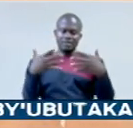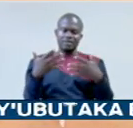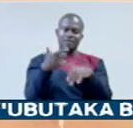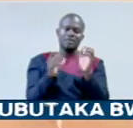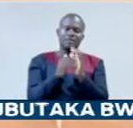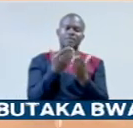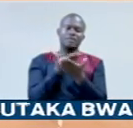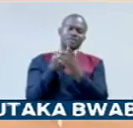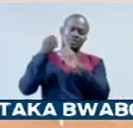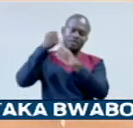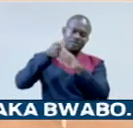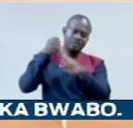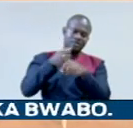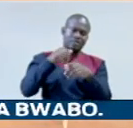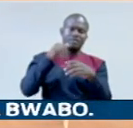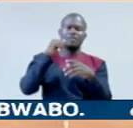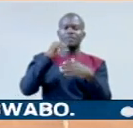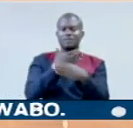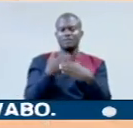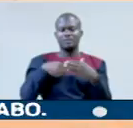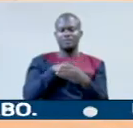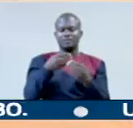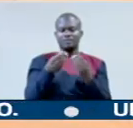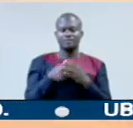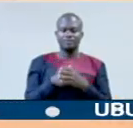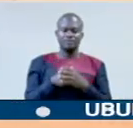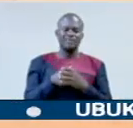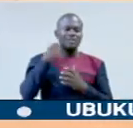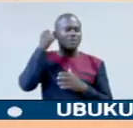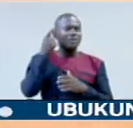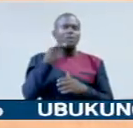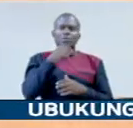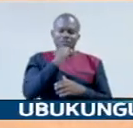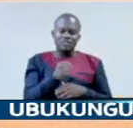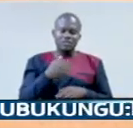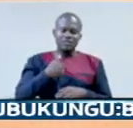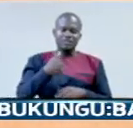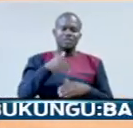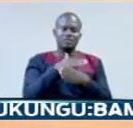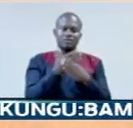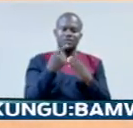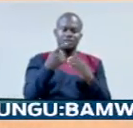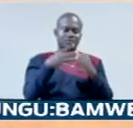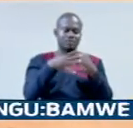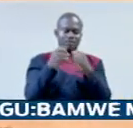nuko mwatuvuganira iyo migabane yacu bakayidusubiza ndumva umukecuru afitemo imigabane